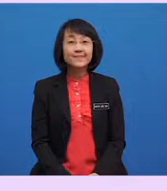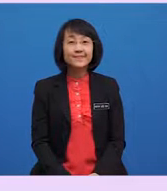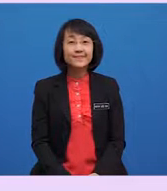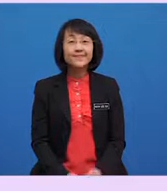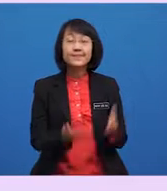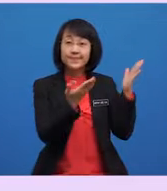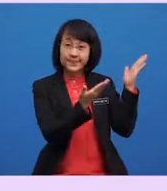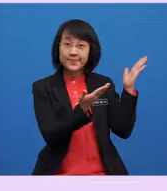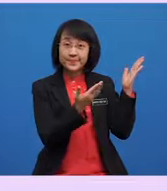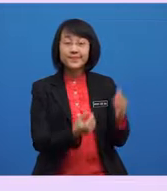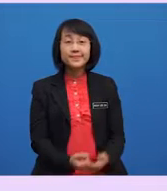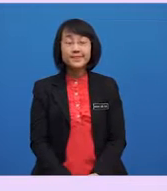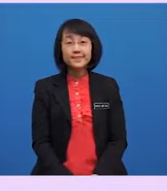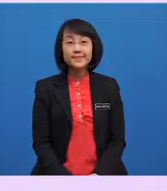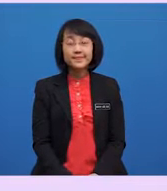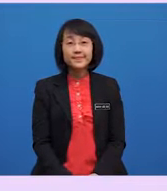ialah